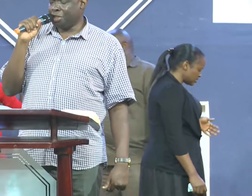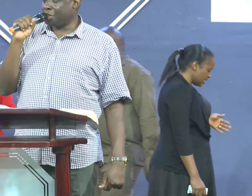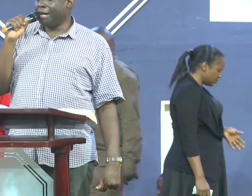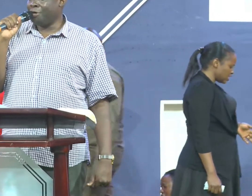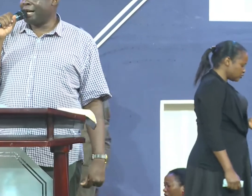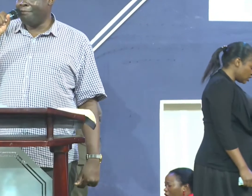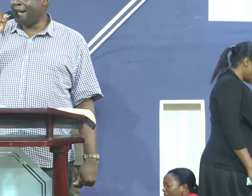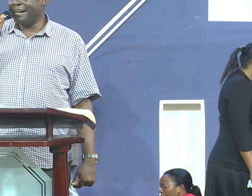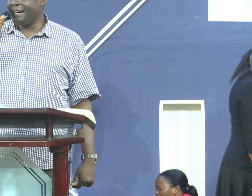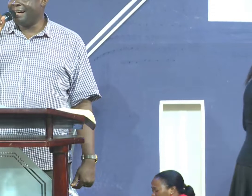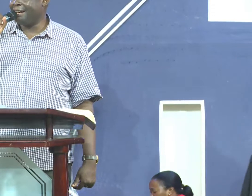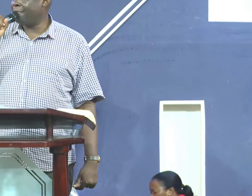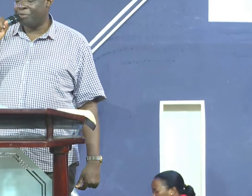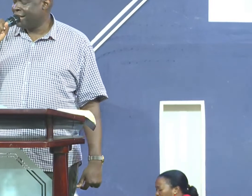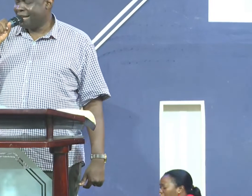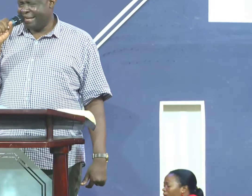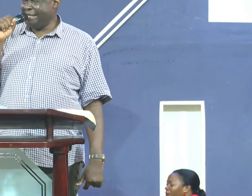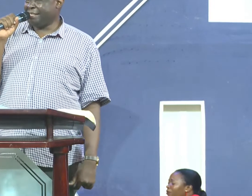wabiriwo ekisa mukama